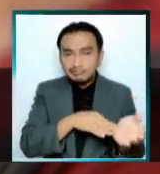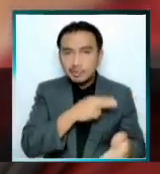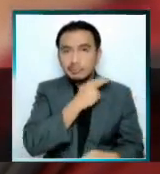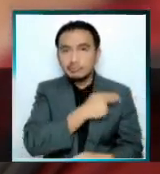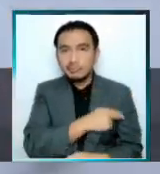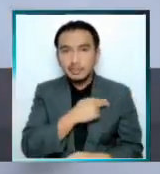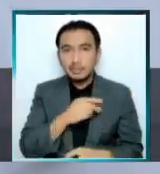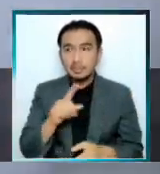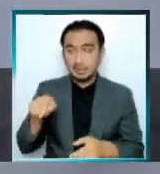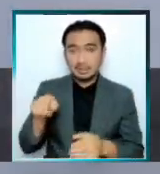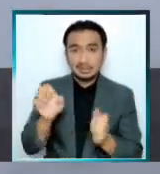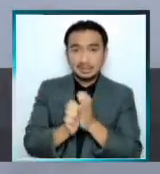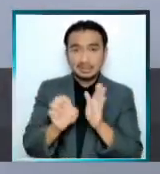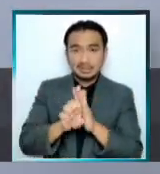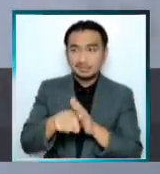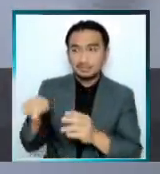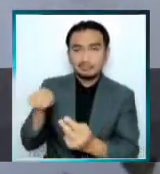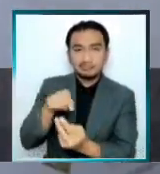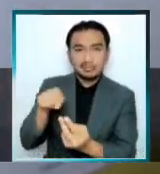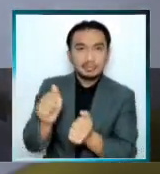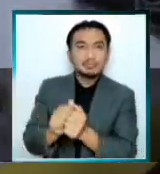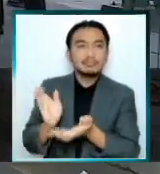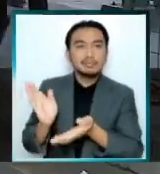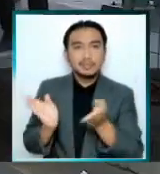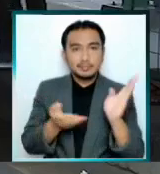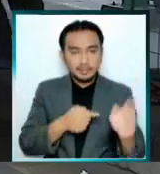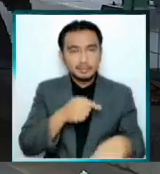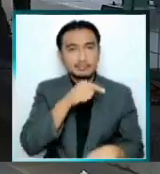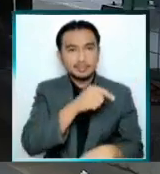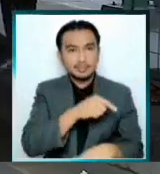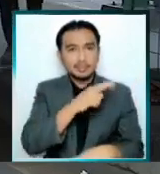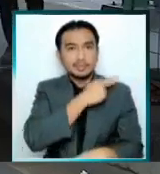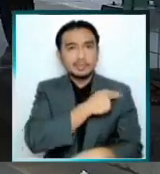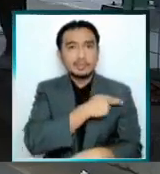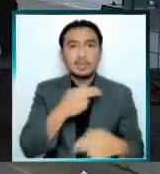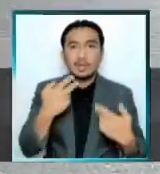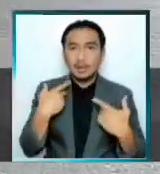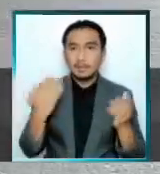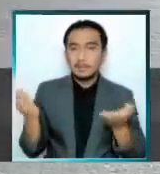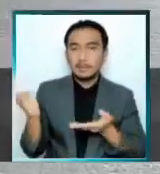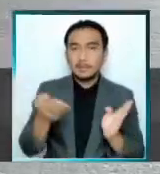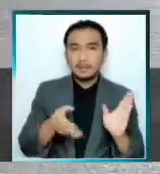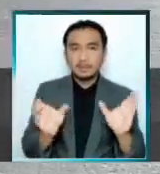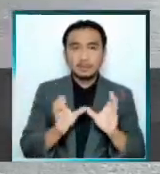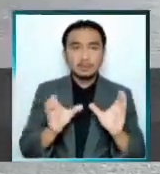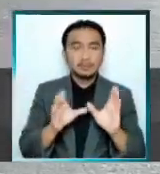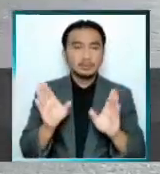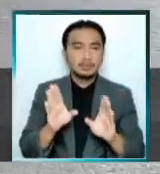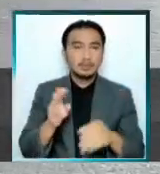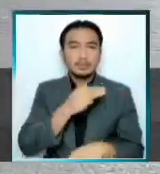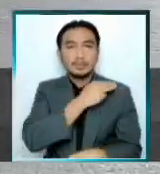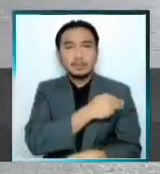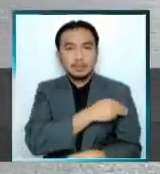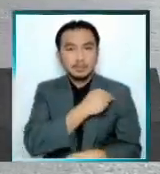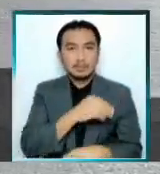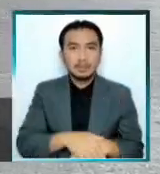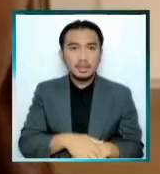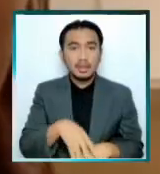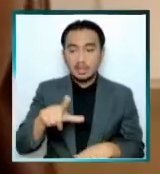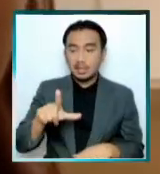sa ospital at may dalang medical certificate. Aminado ang LTFRB na nagkaroon ng kalituhan sa